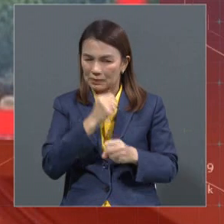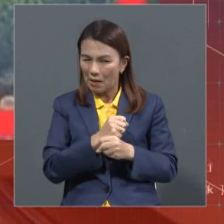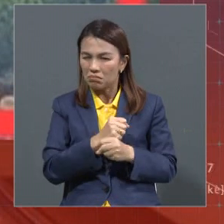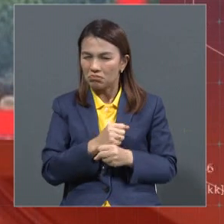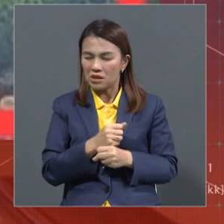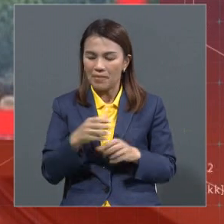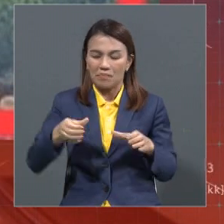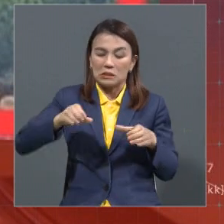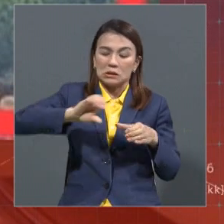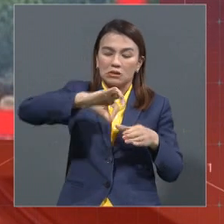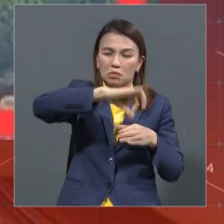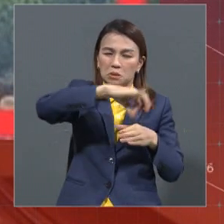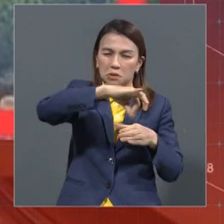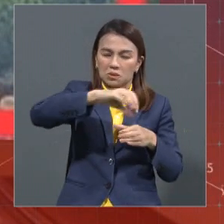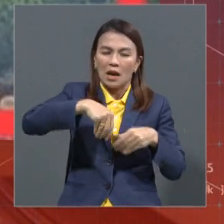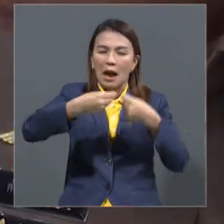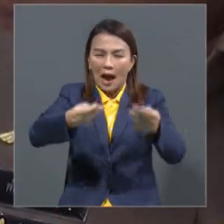ไซนค่ะ